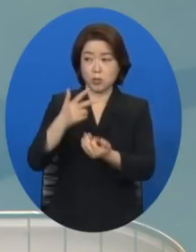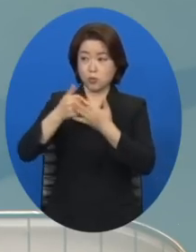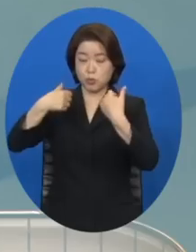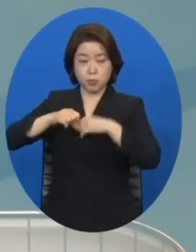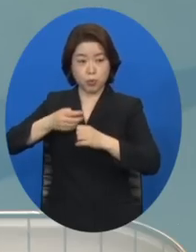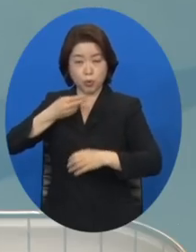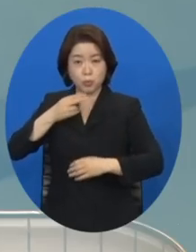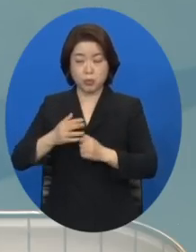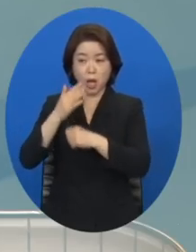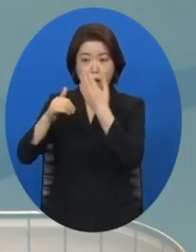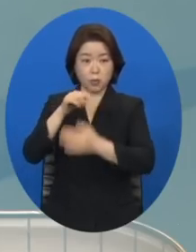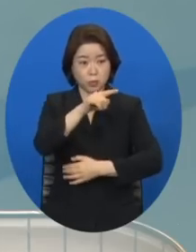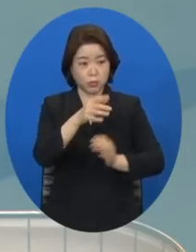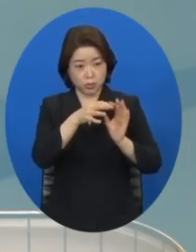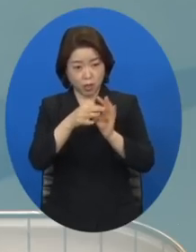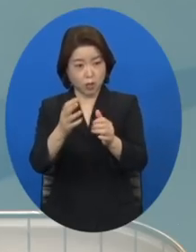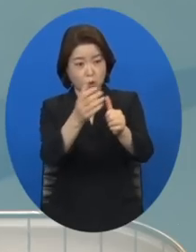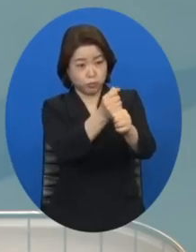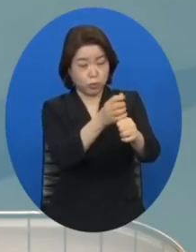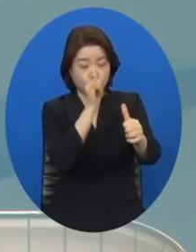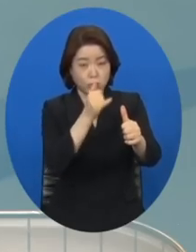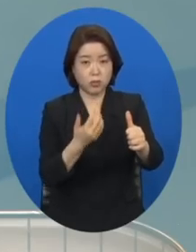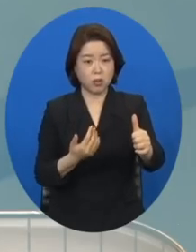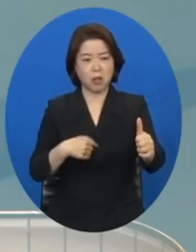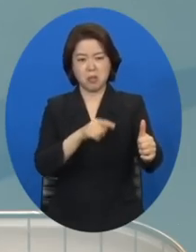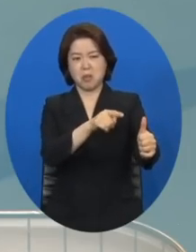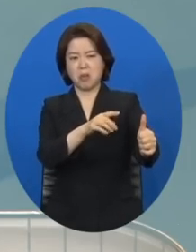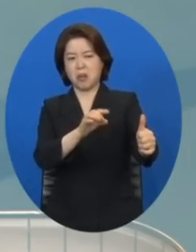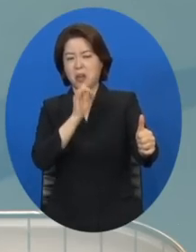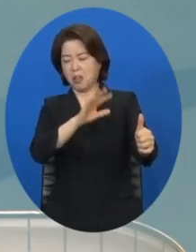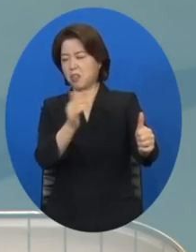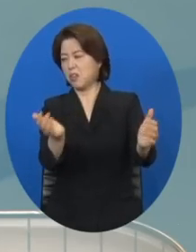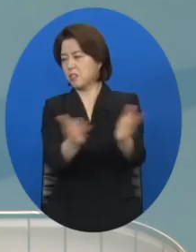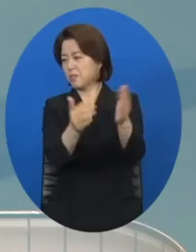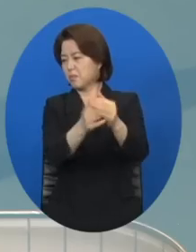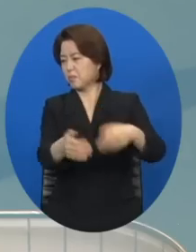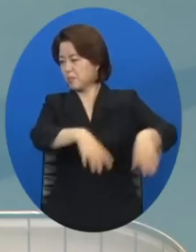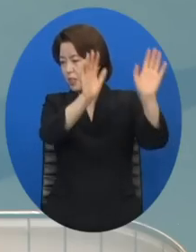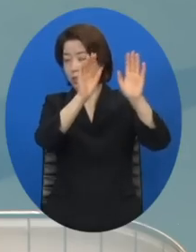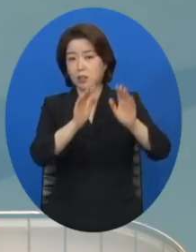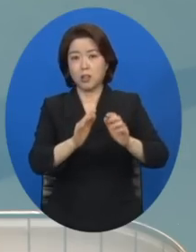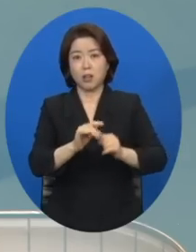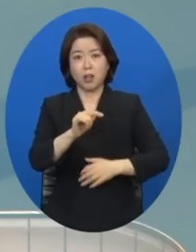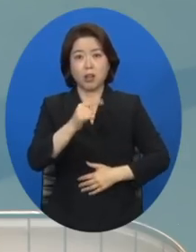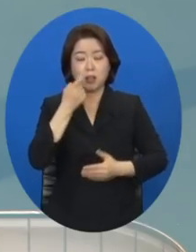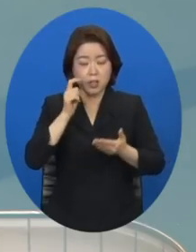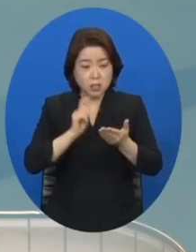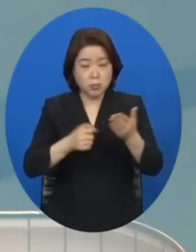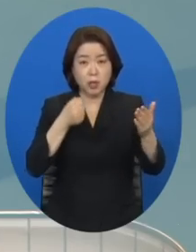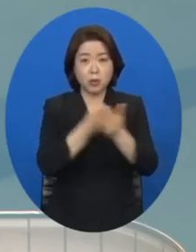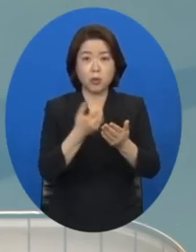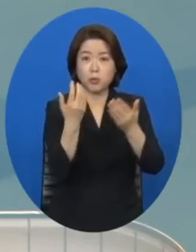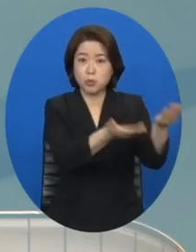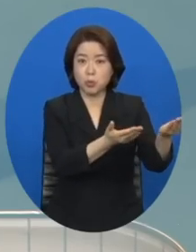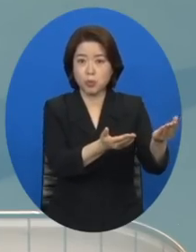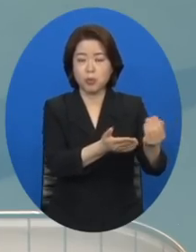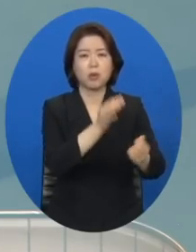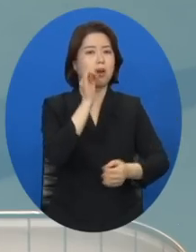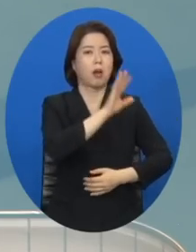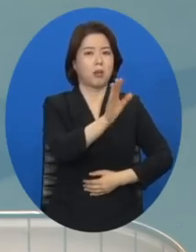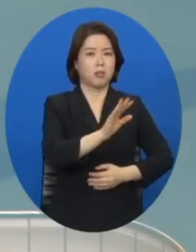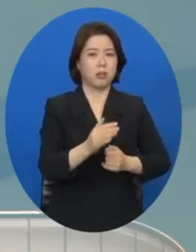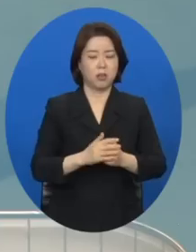하나님도 그를 계속 붙잡고 계시는데 저 사람은 끝난 거야라고 하는 성급한 결론을 어찌 우리가 할 수 있겠습니까 그런데 우리가